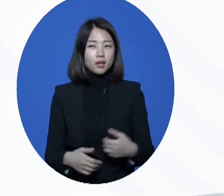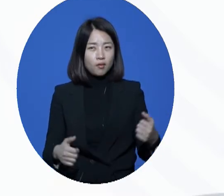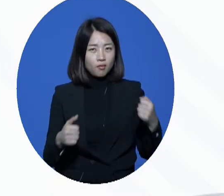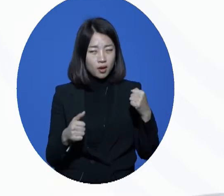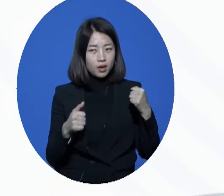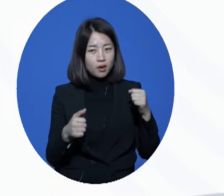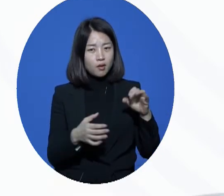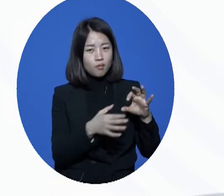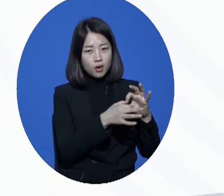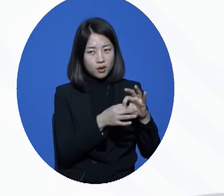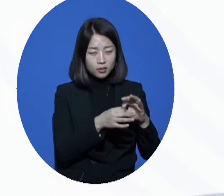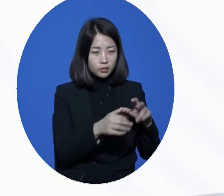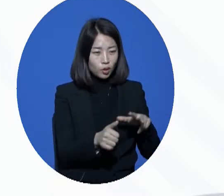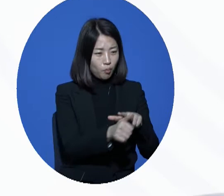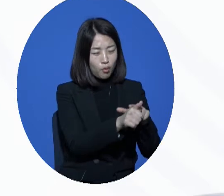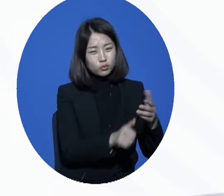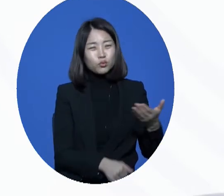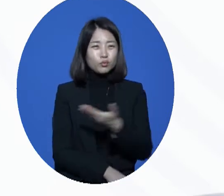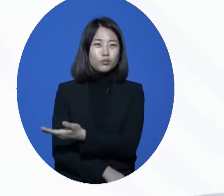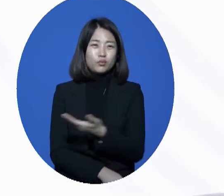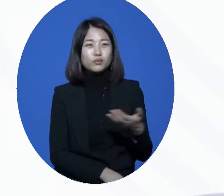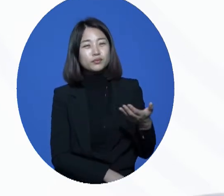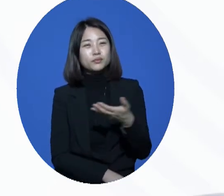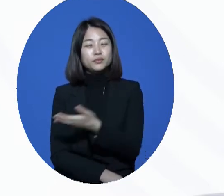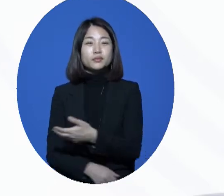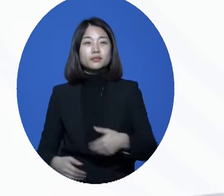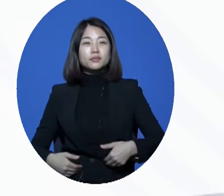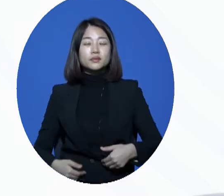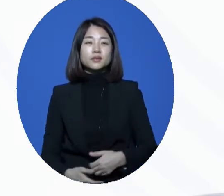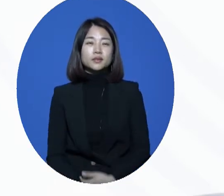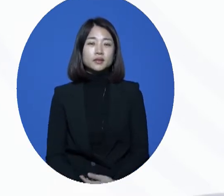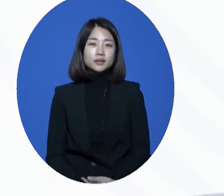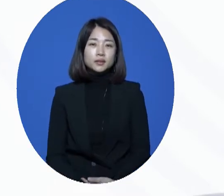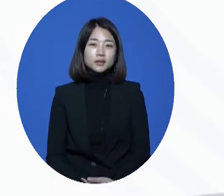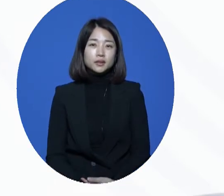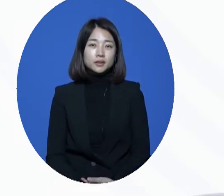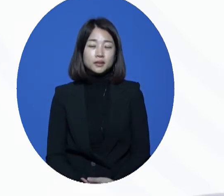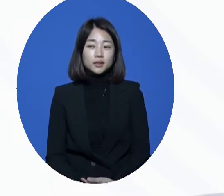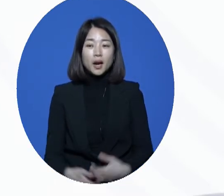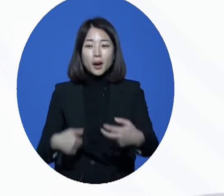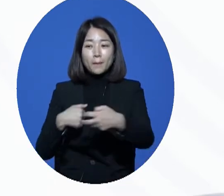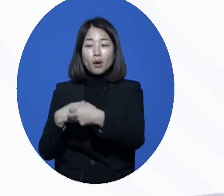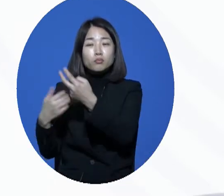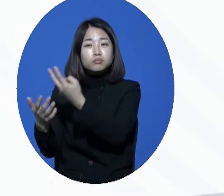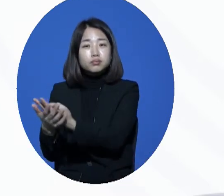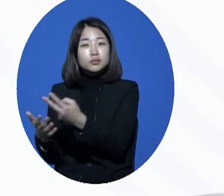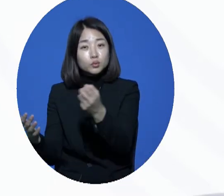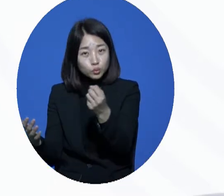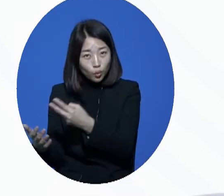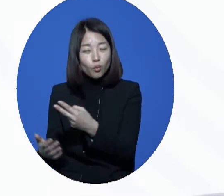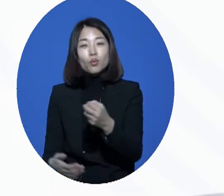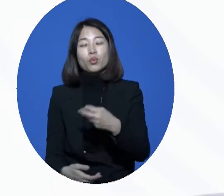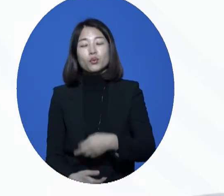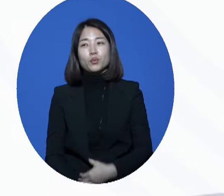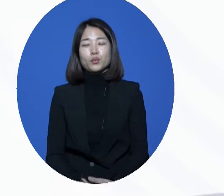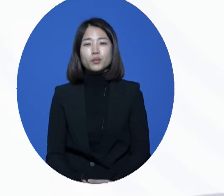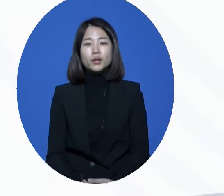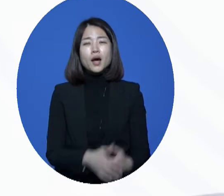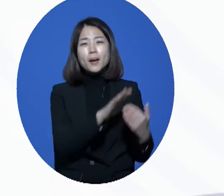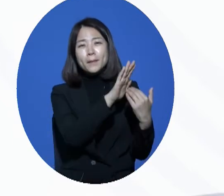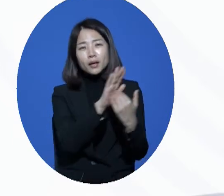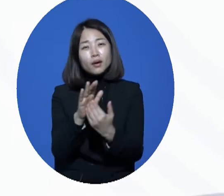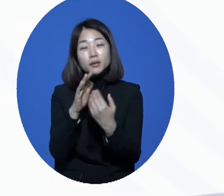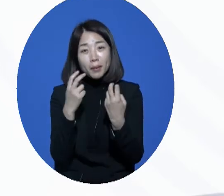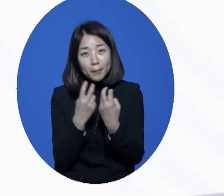접근과 보건의료 체계의 접근성 확보가 너무 필요합니다. 단지 이 병상 확보를 하는 것뿐만이 아니라 이 방역을 하는